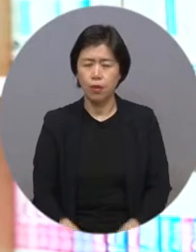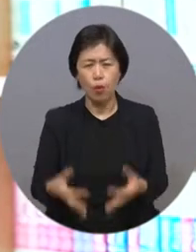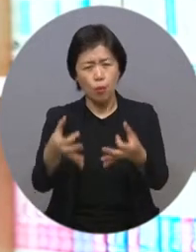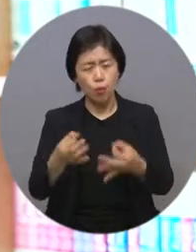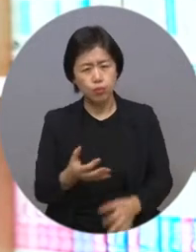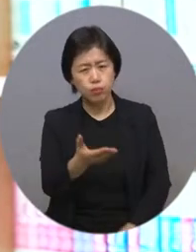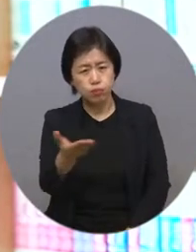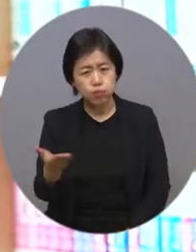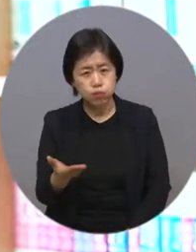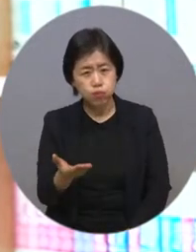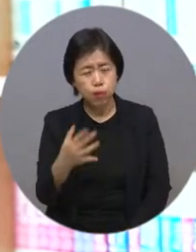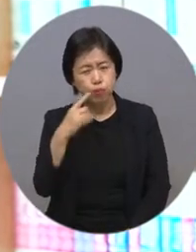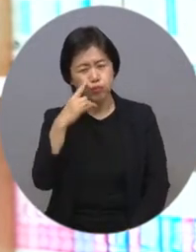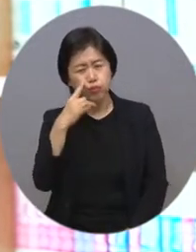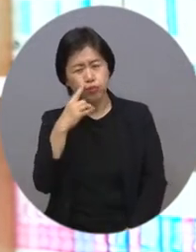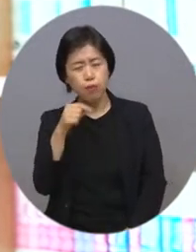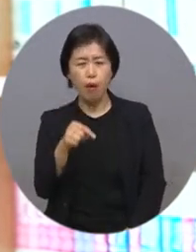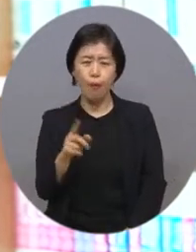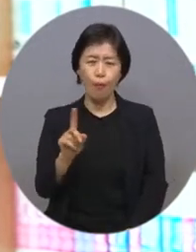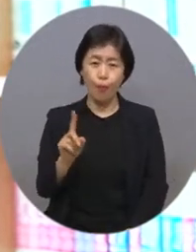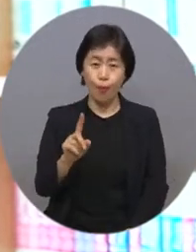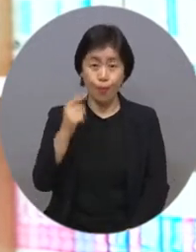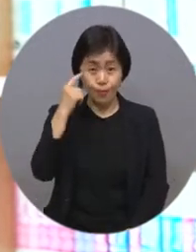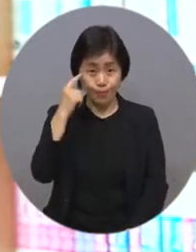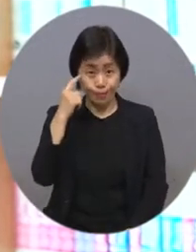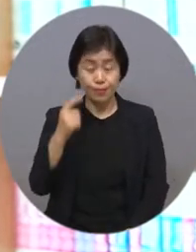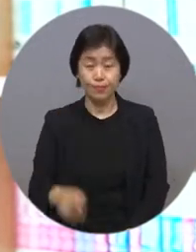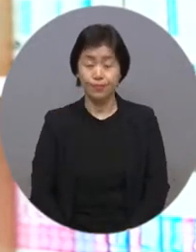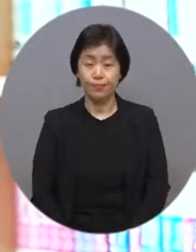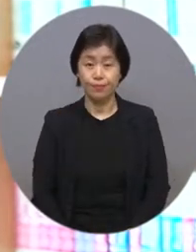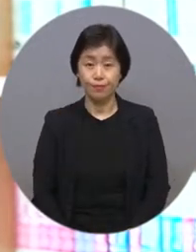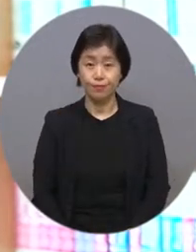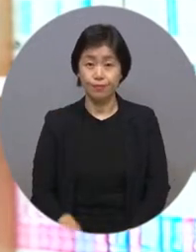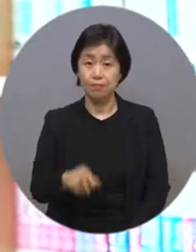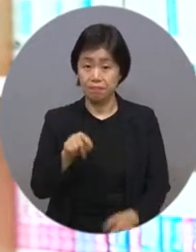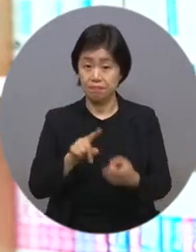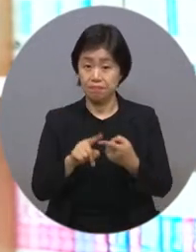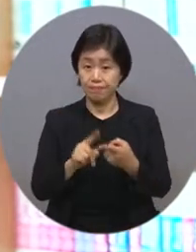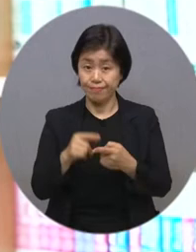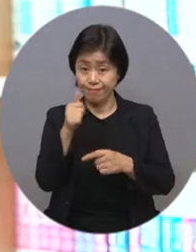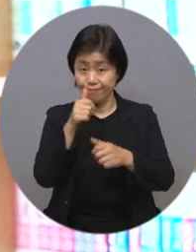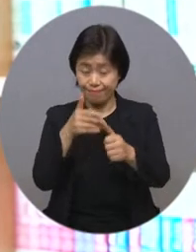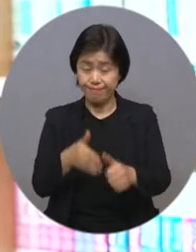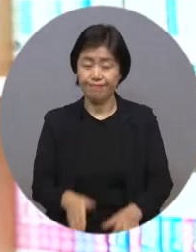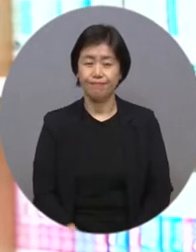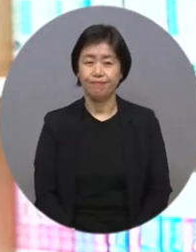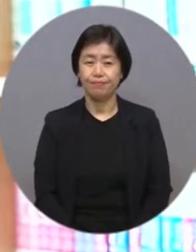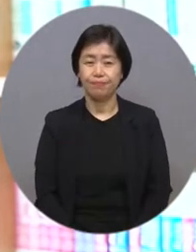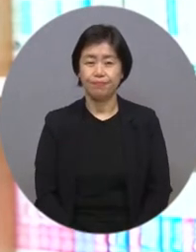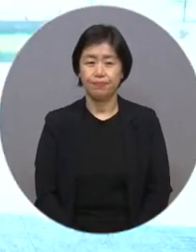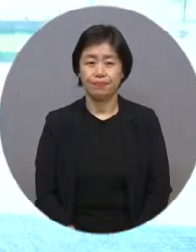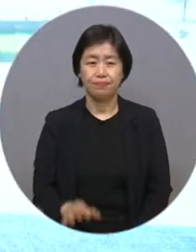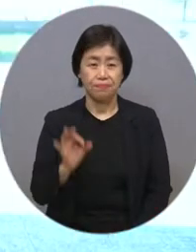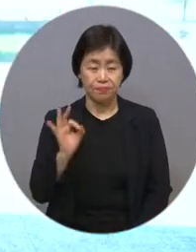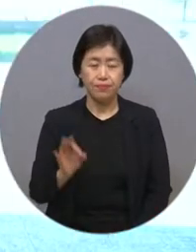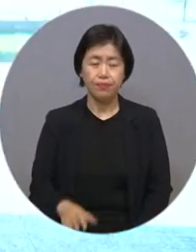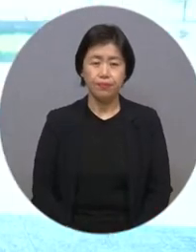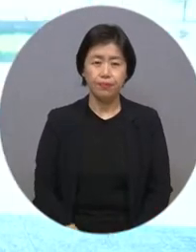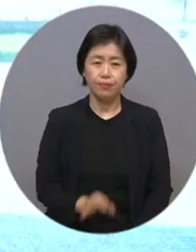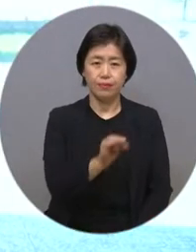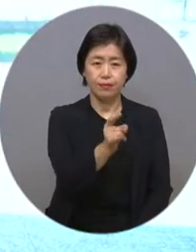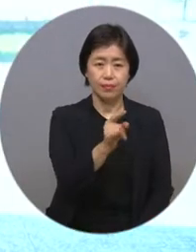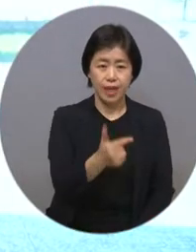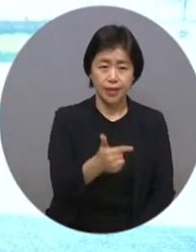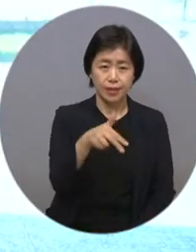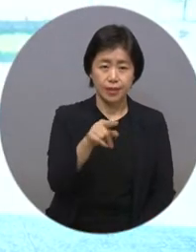엔젤위드는 또 어떤 곳이지라고 많이들 궁금해하실 것 같은데 예, 예. 간단하게 소개 한번 부탁드릴게요. 아, 예. 엔젤위드는